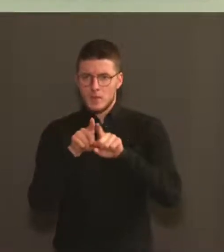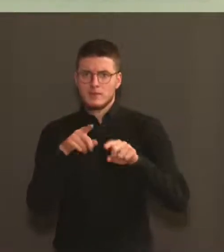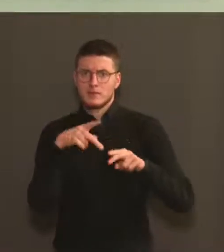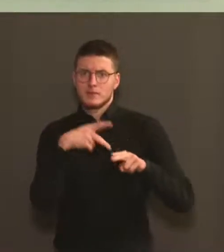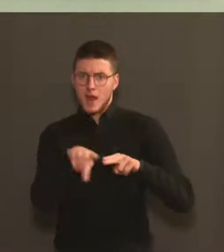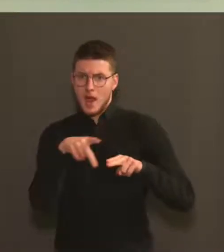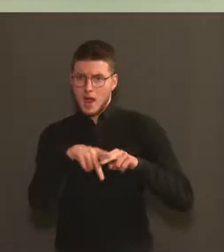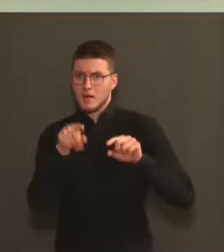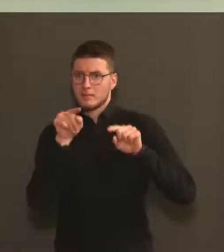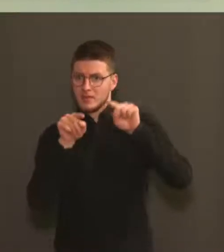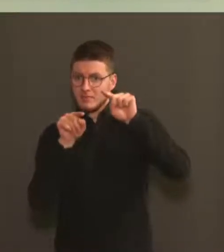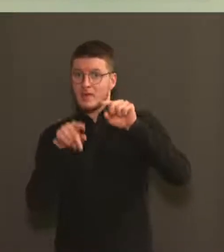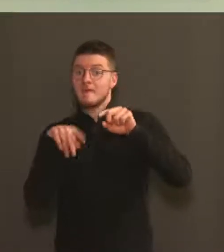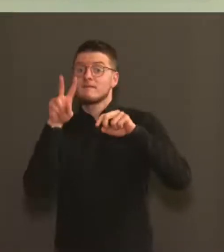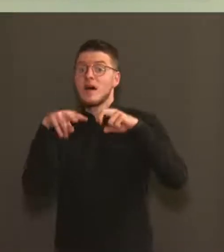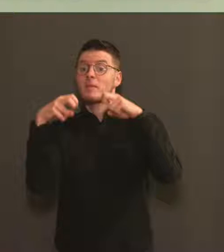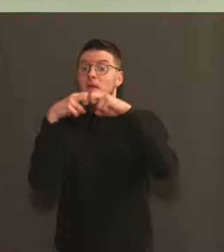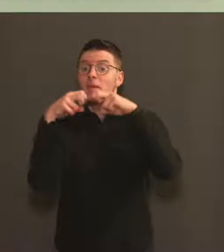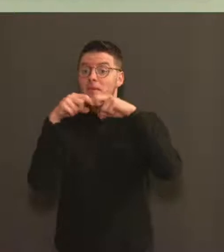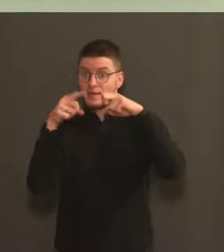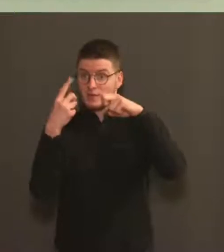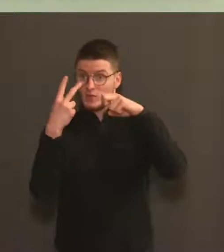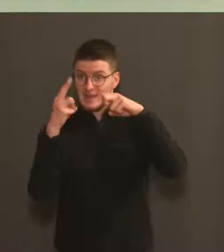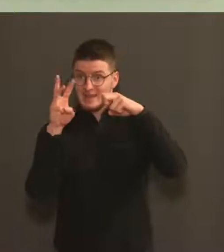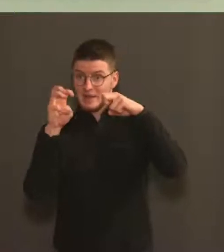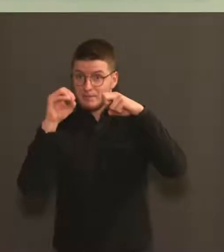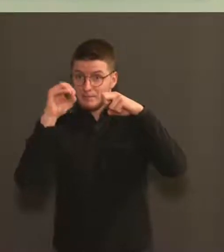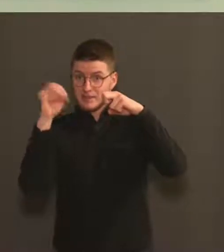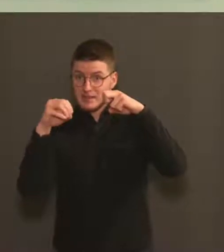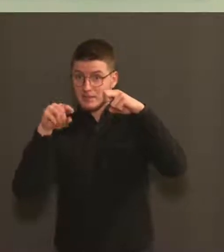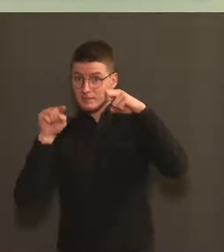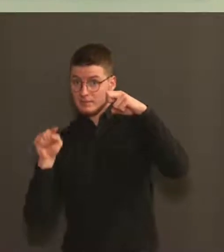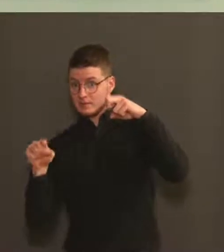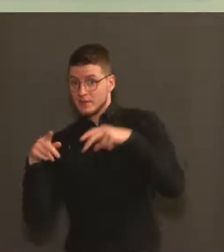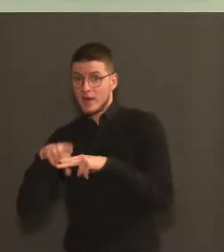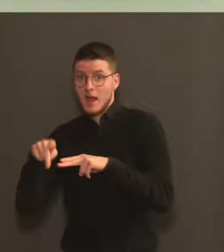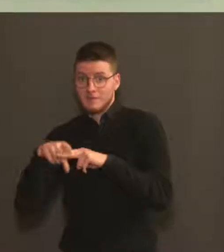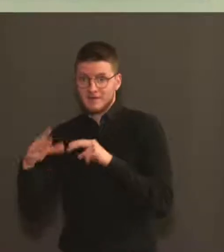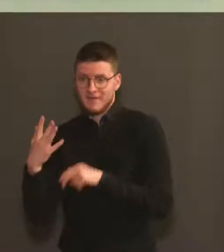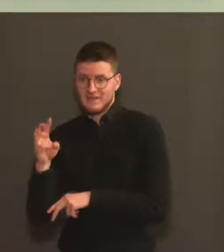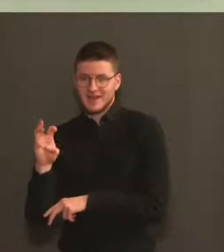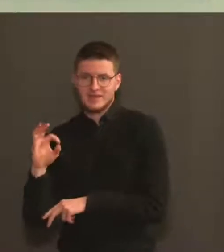met respectievelijk 32% en 35%.